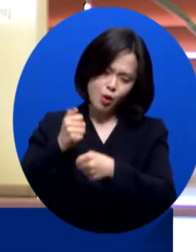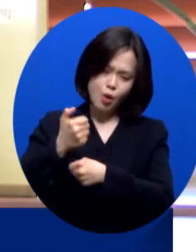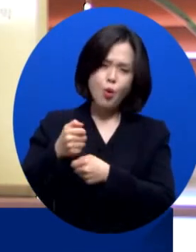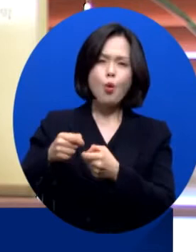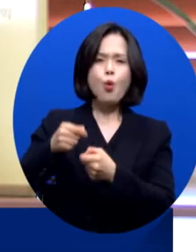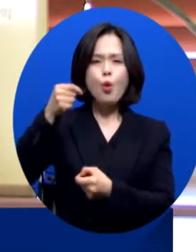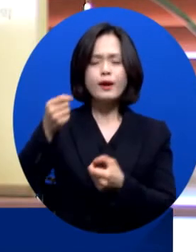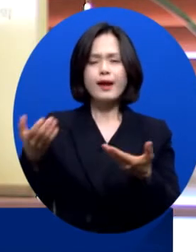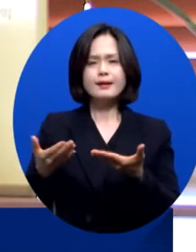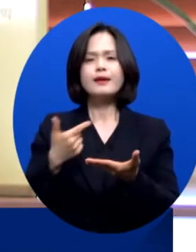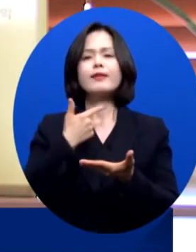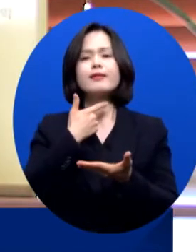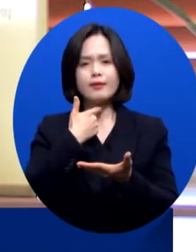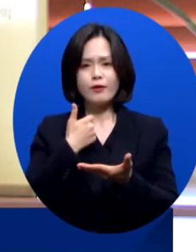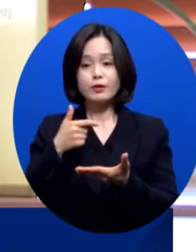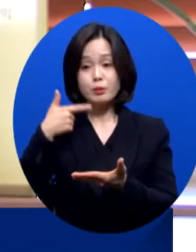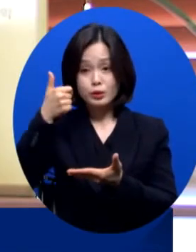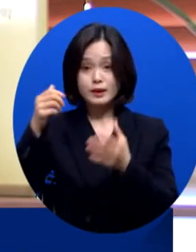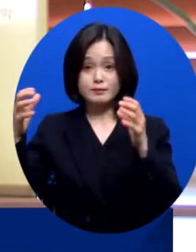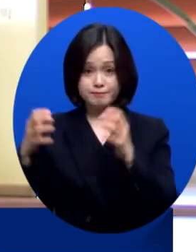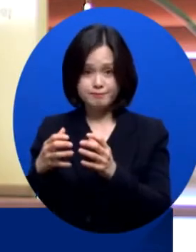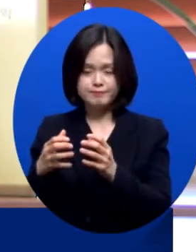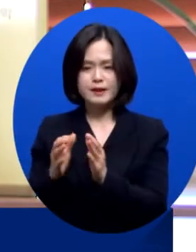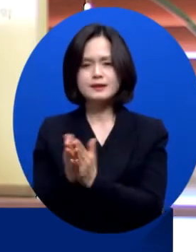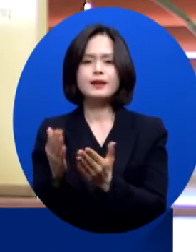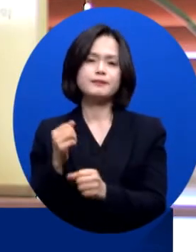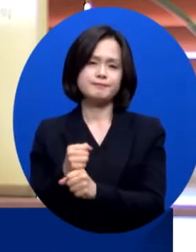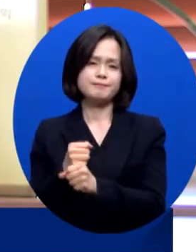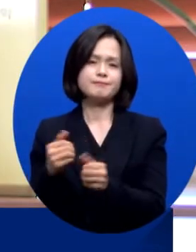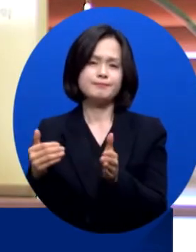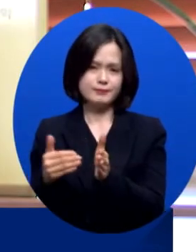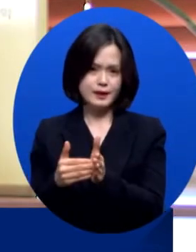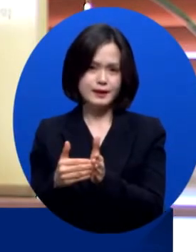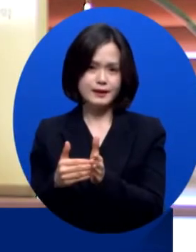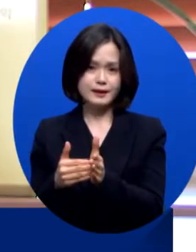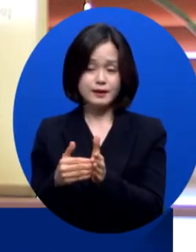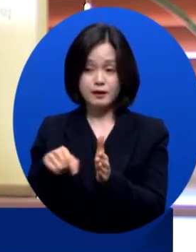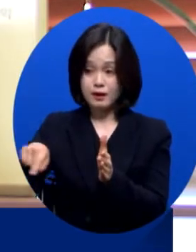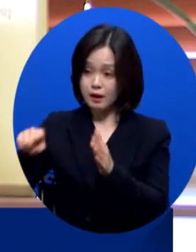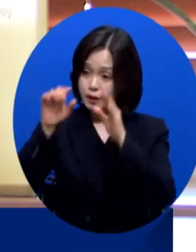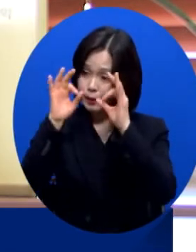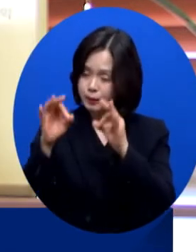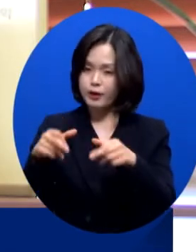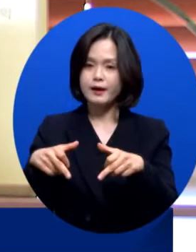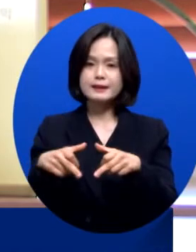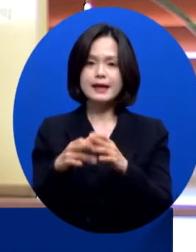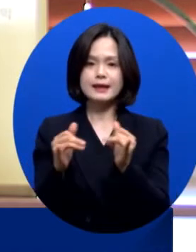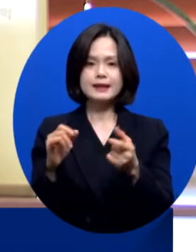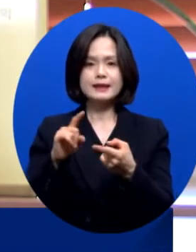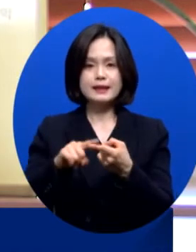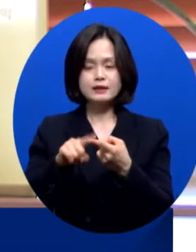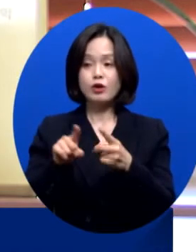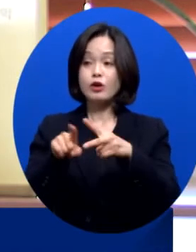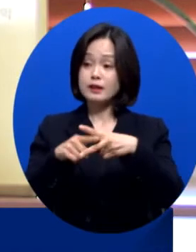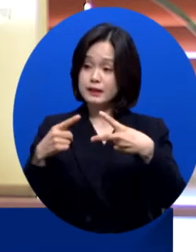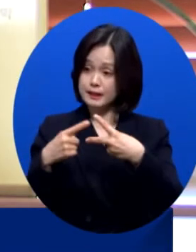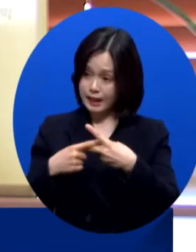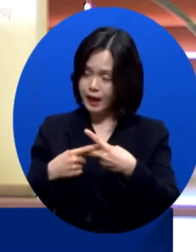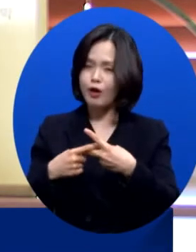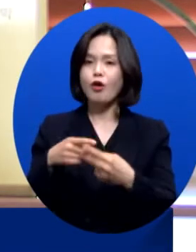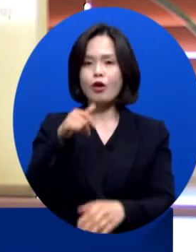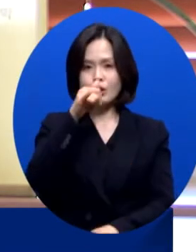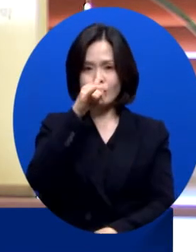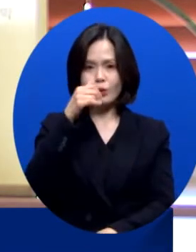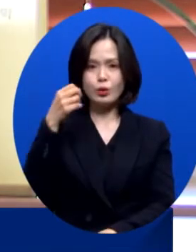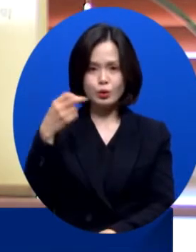목사님들이 나온 선배들이 보시면 상당히 장애인을 이해하고 또 장애인의 문제를 이렇게 신학적으로